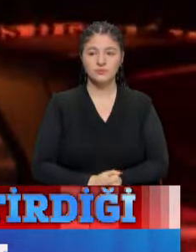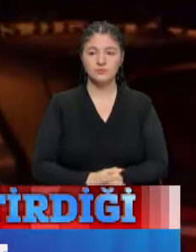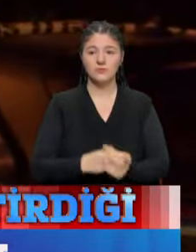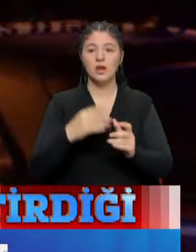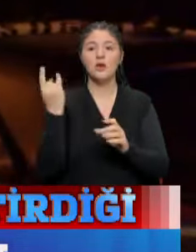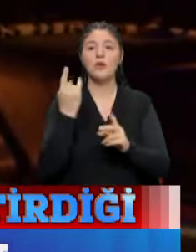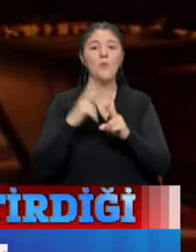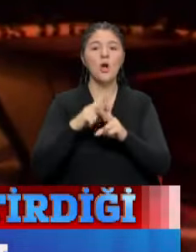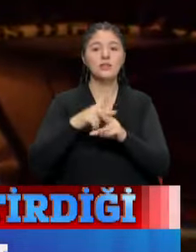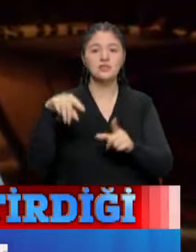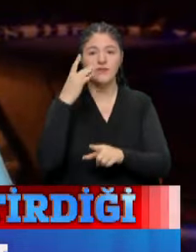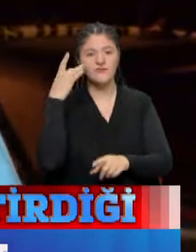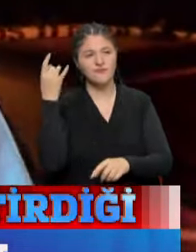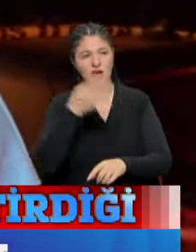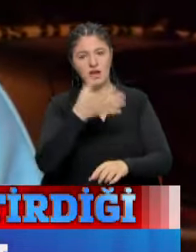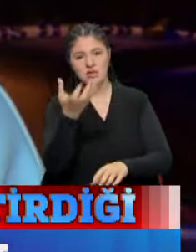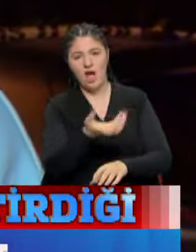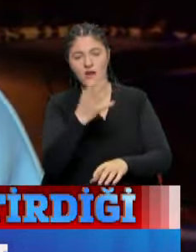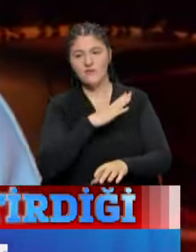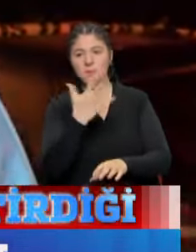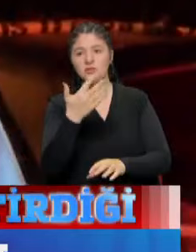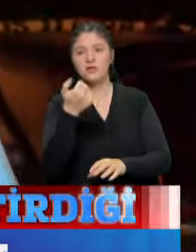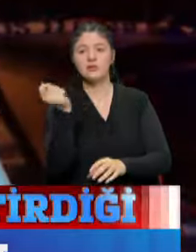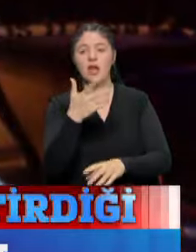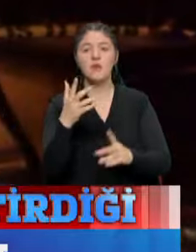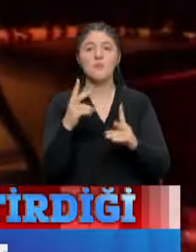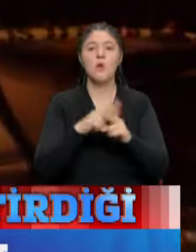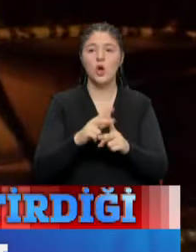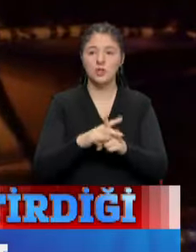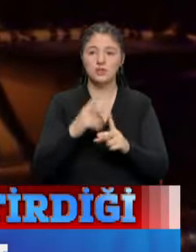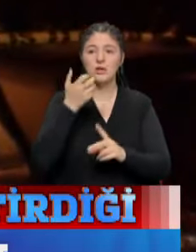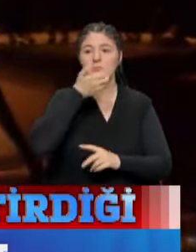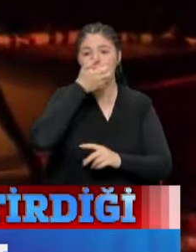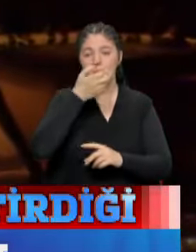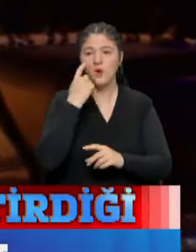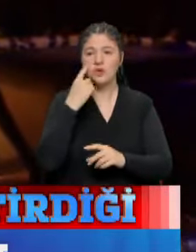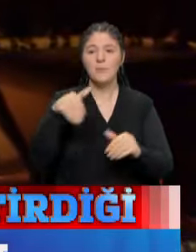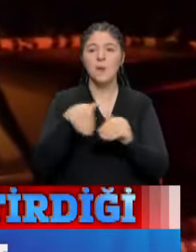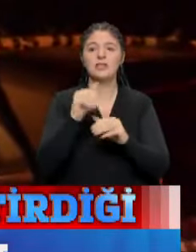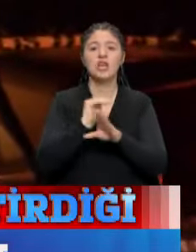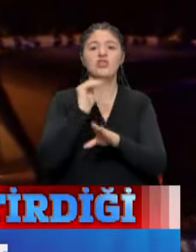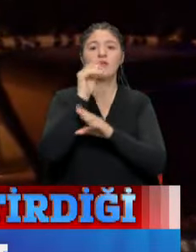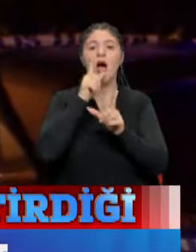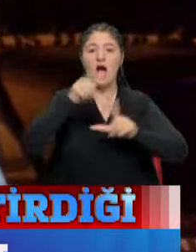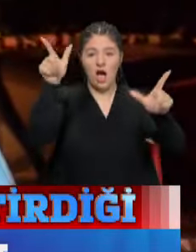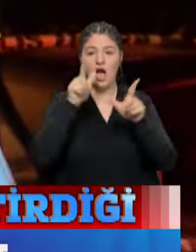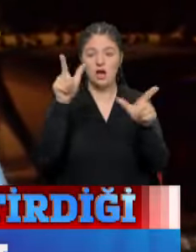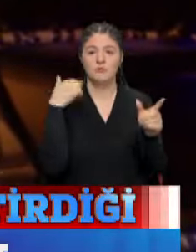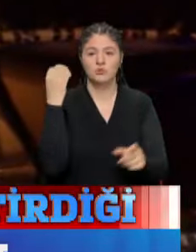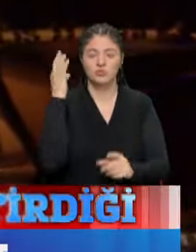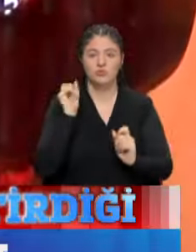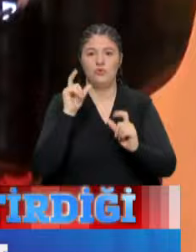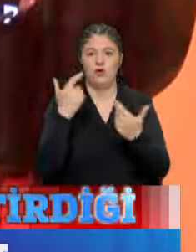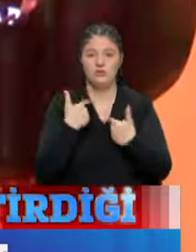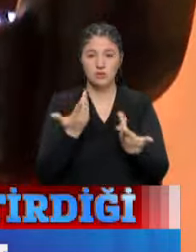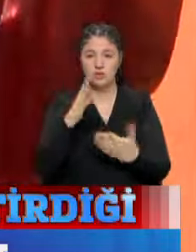Devreye atan polislerden biri fark etti. 5-6 tane polis megafonlarla mahalle sakinlerine seslendi. Bu şekilde duyduk,